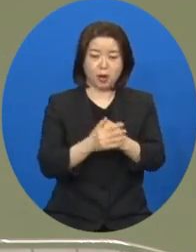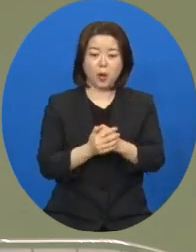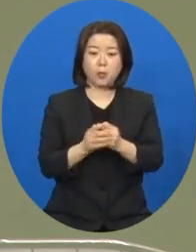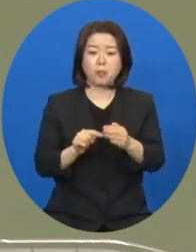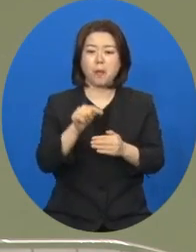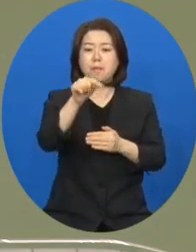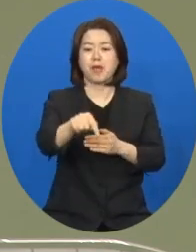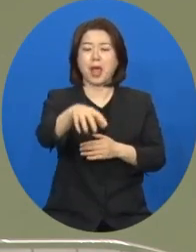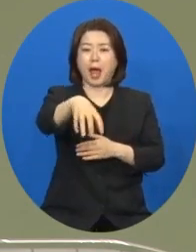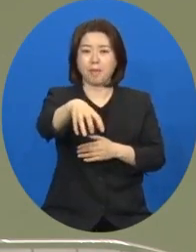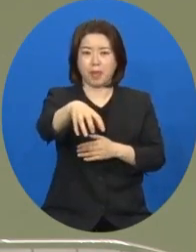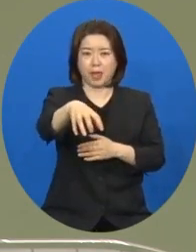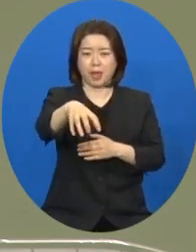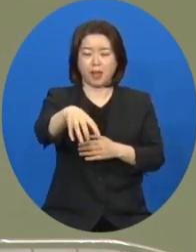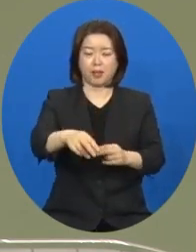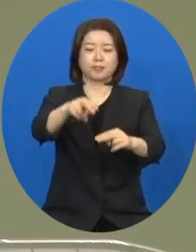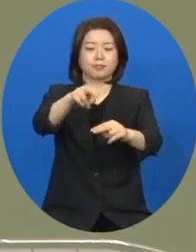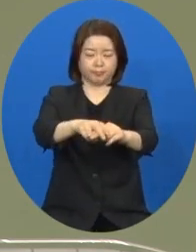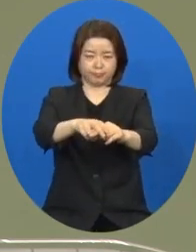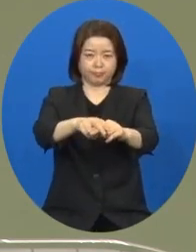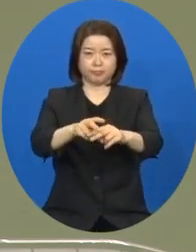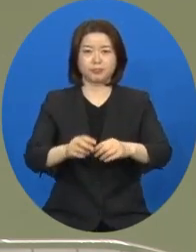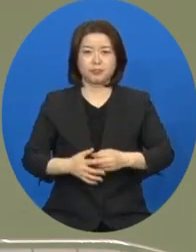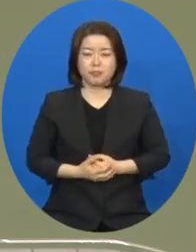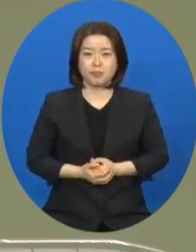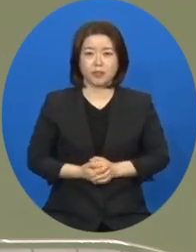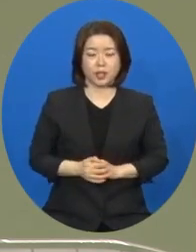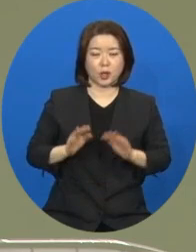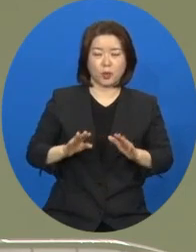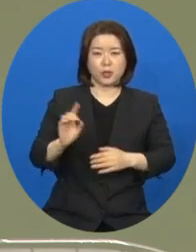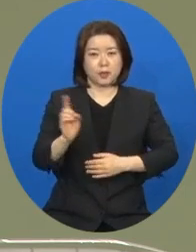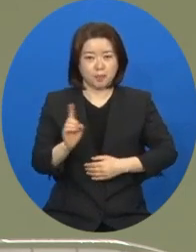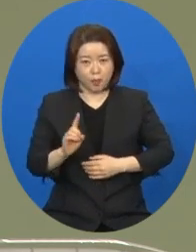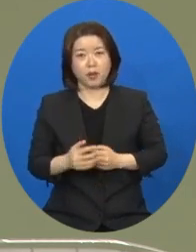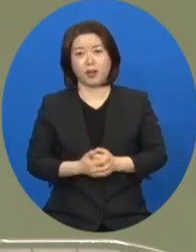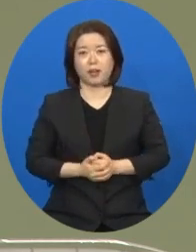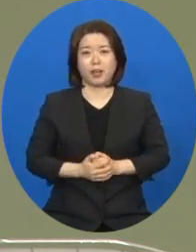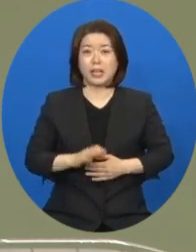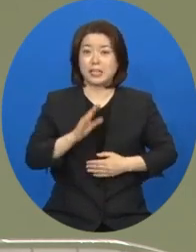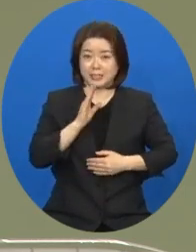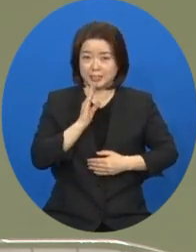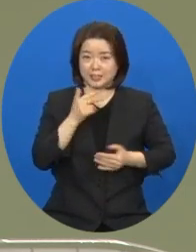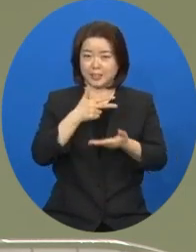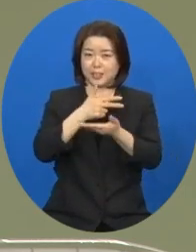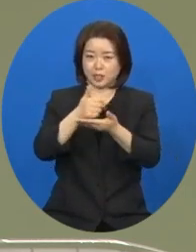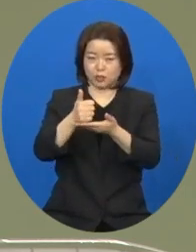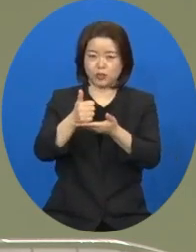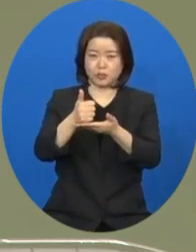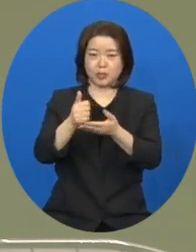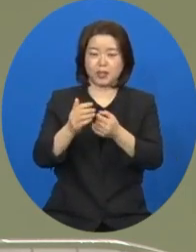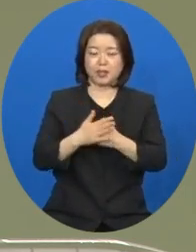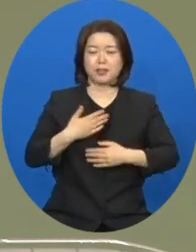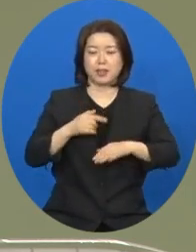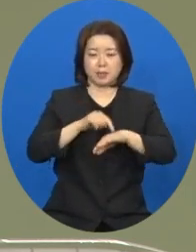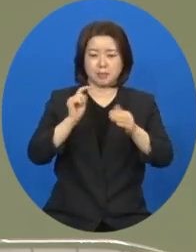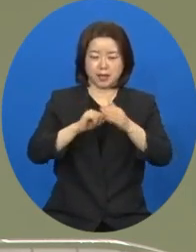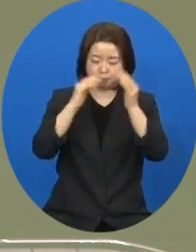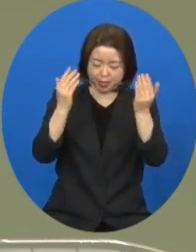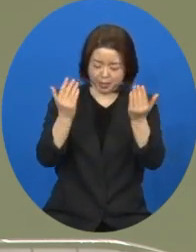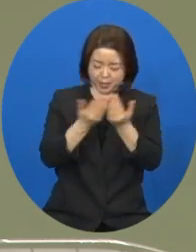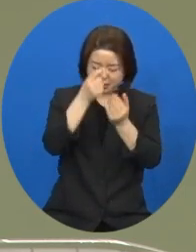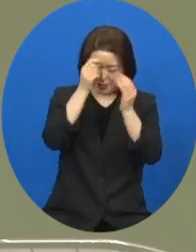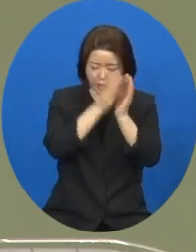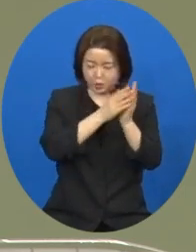앞에 나왔어요. 거기에 앉았어요. 오늘은 뭔가 진짜 주님께 내 마음을 다해서 기도도